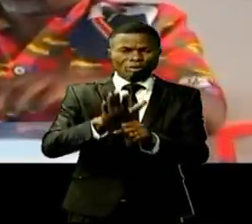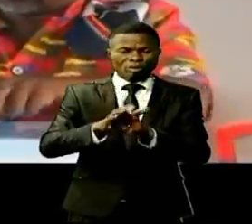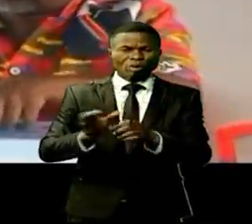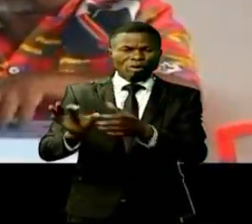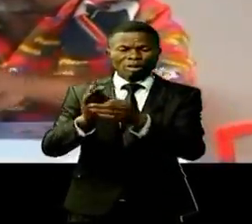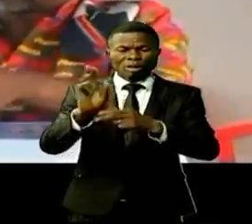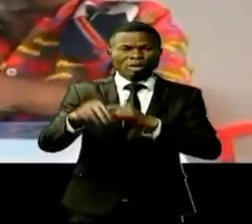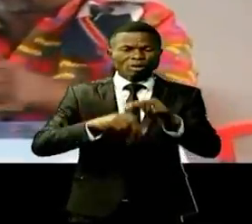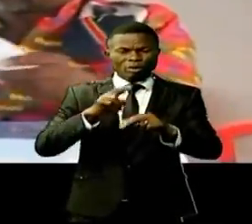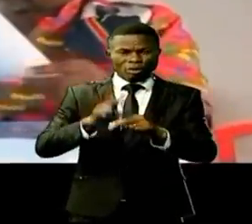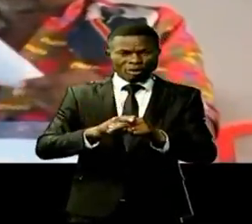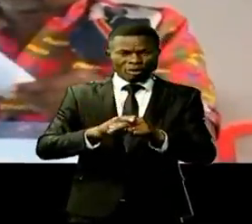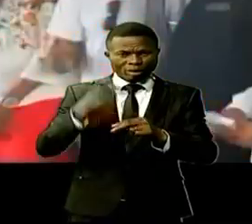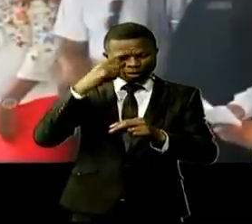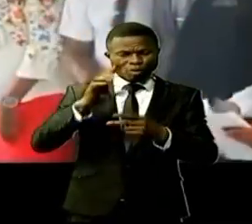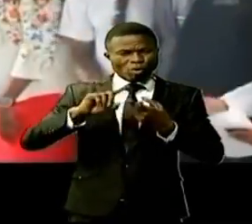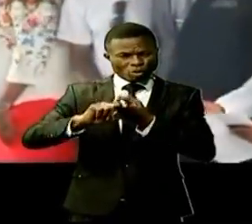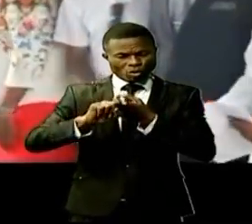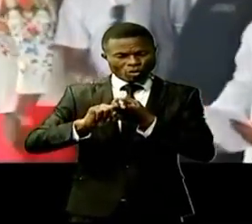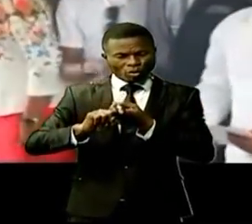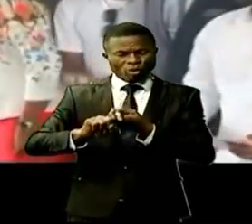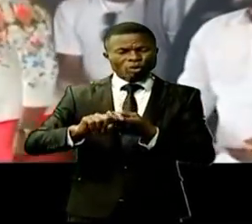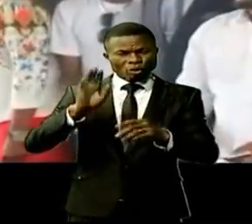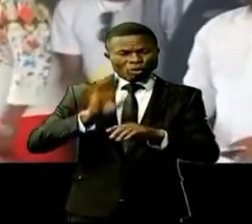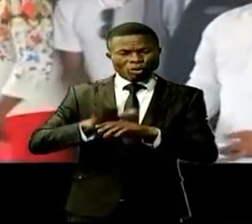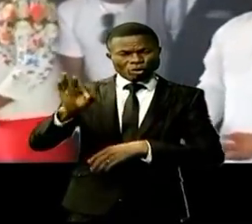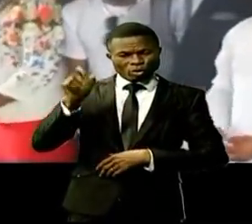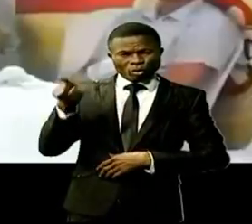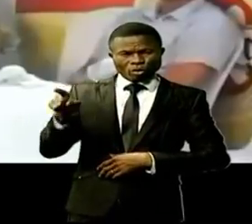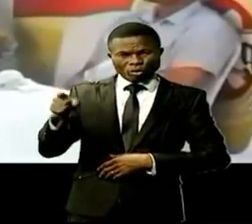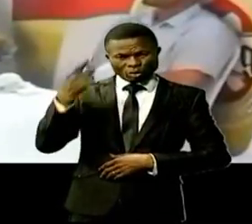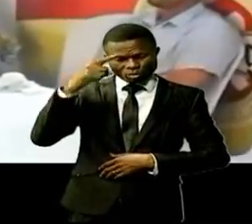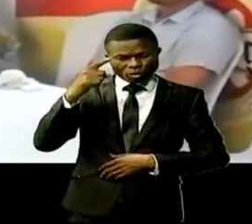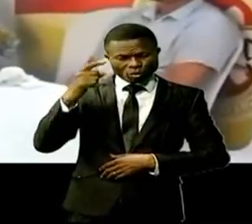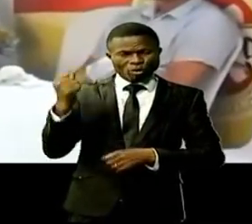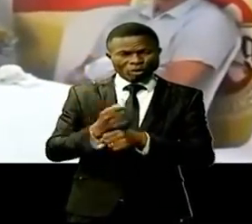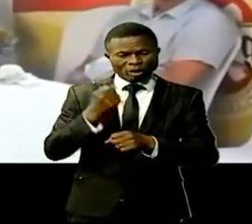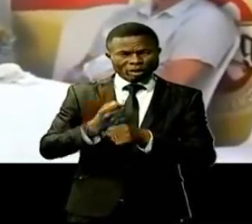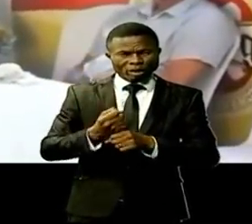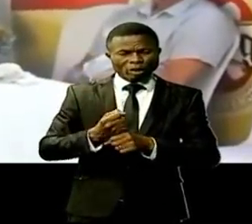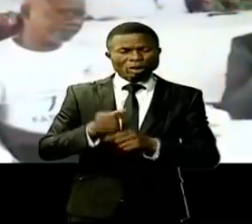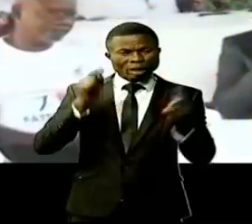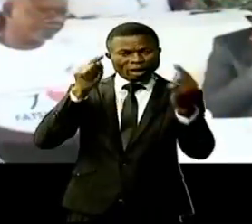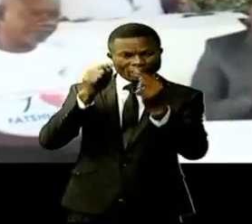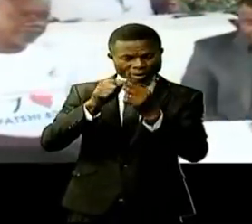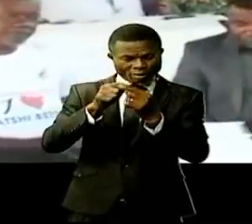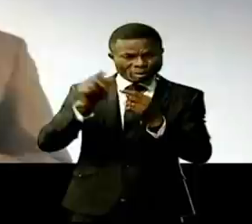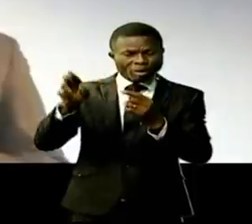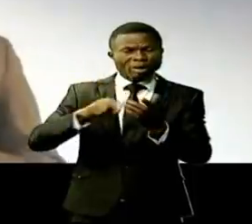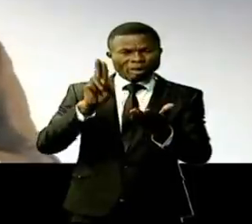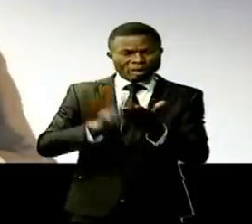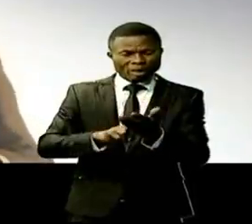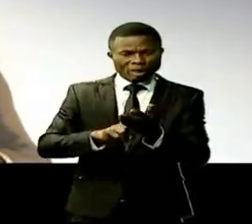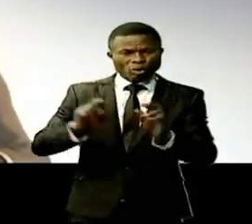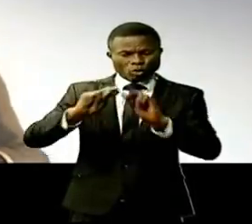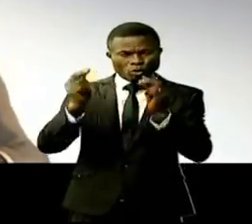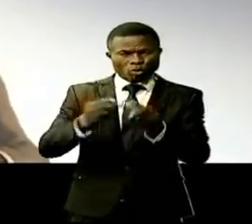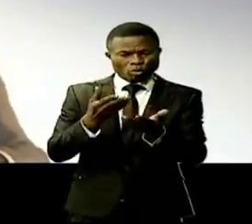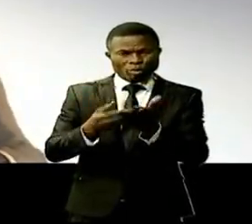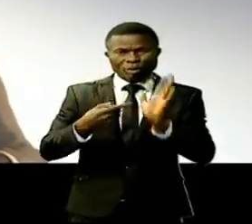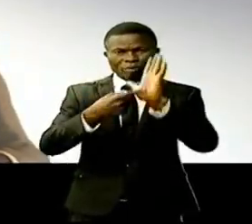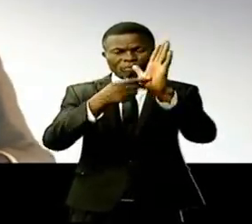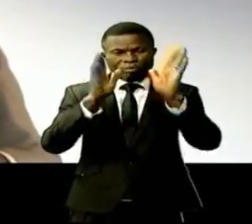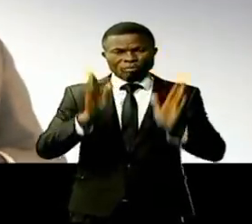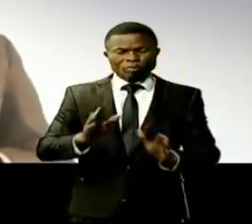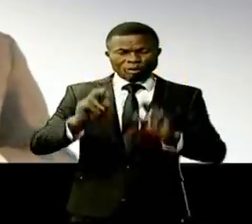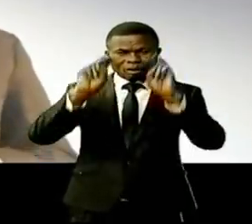coordination nationale pour la confiance placée en eux pour la mise en œuvre des objectifs assignés à la FARC. Et le représentant